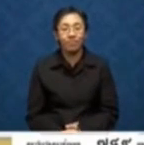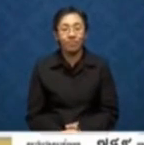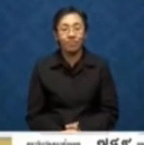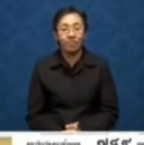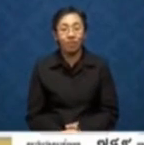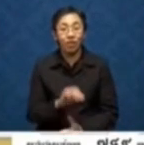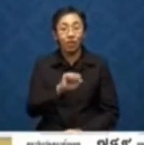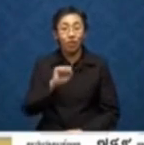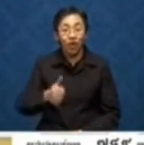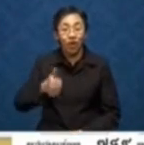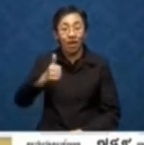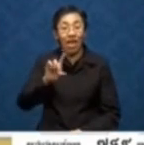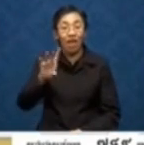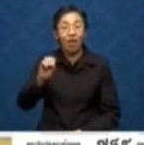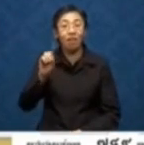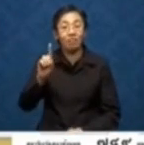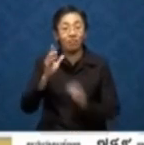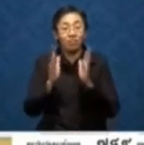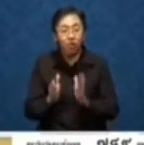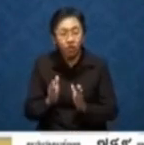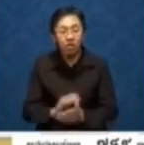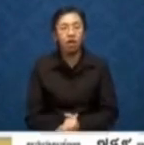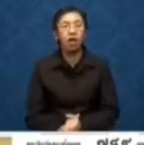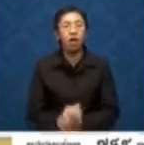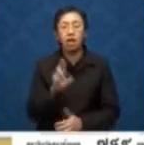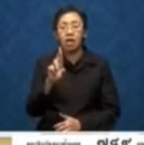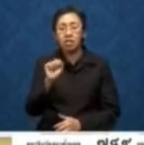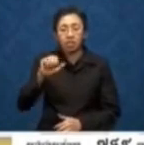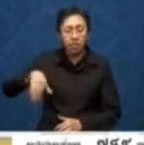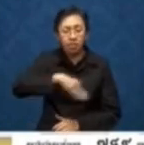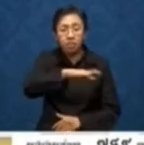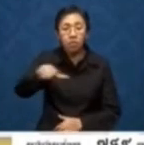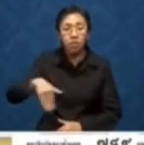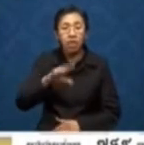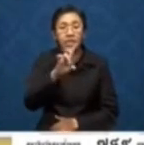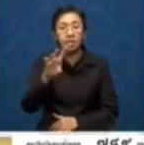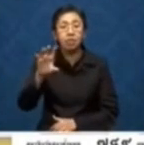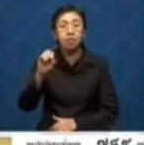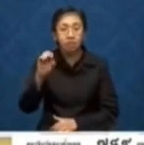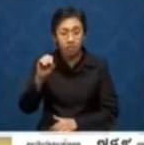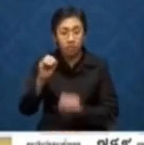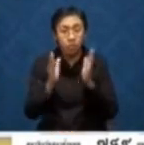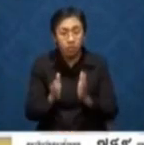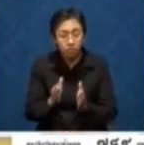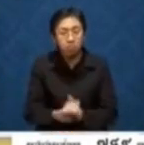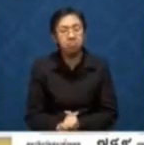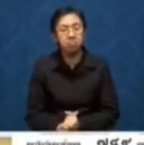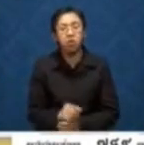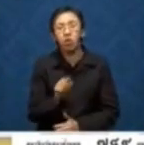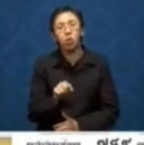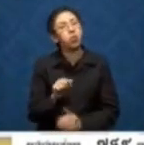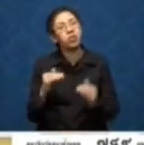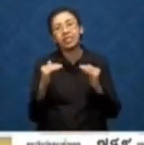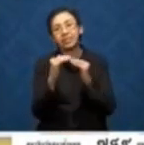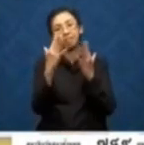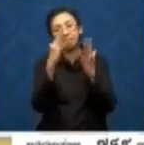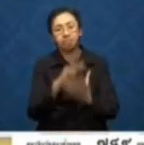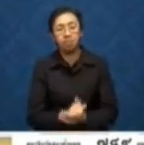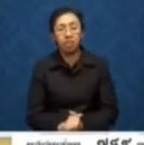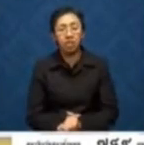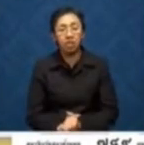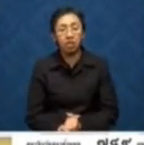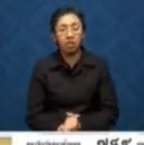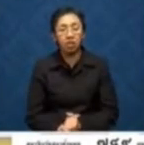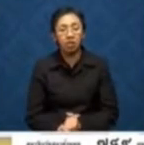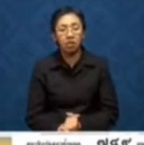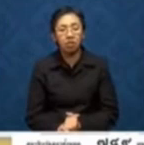ที่คุณได้มาหรือแม้แต่ทั้งรัฐสภา750เนี่ยคุณก็ไม่มีสิทธิ์ในการท